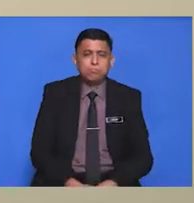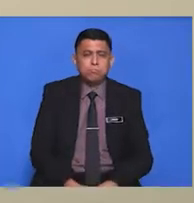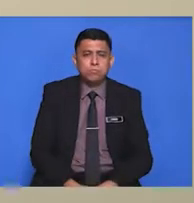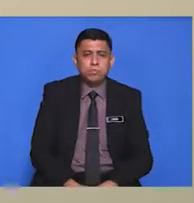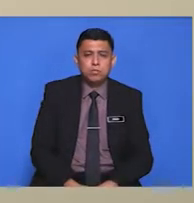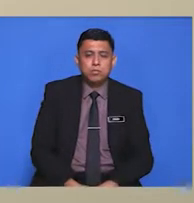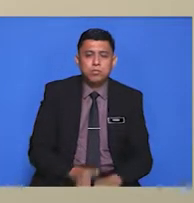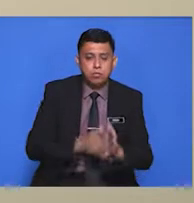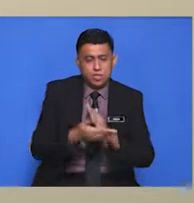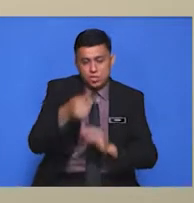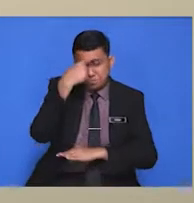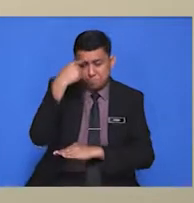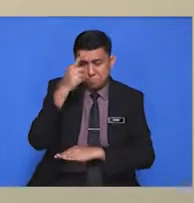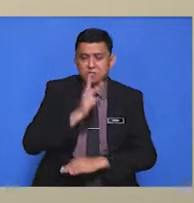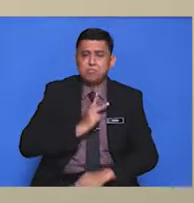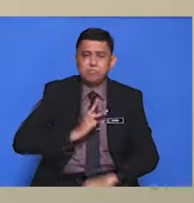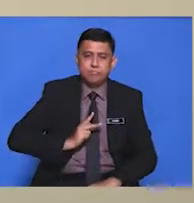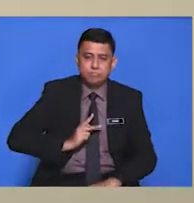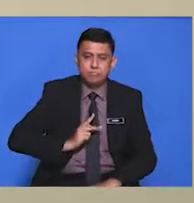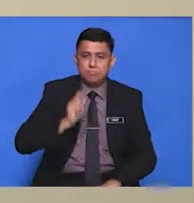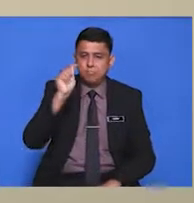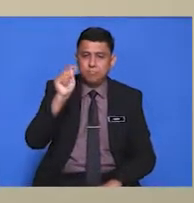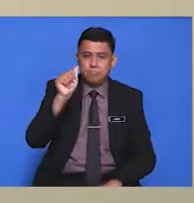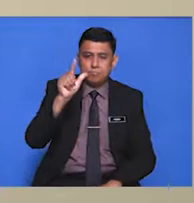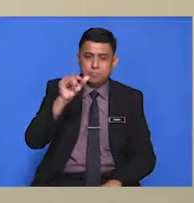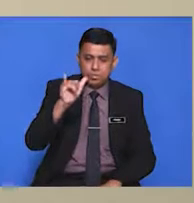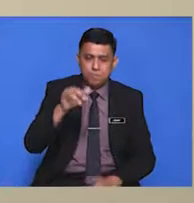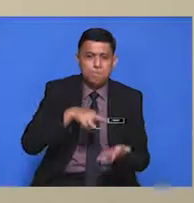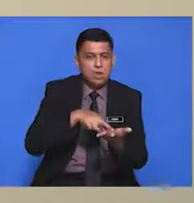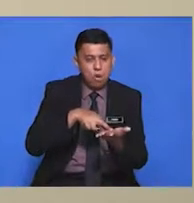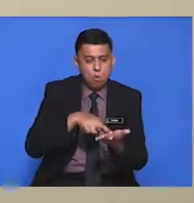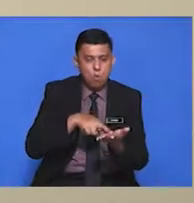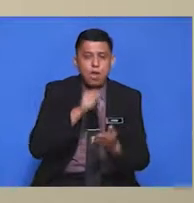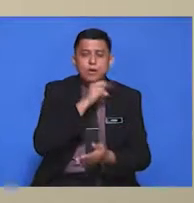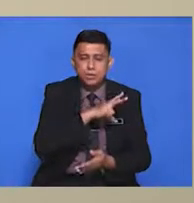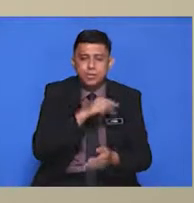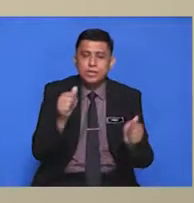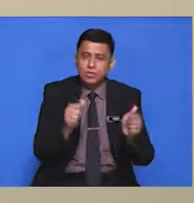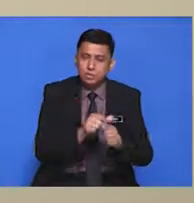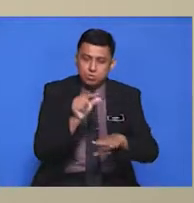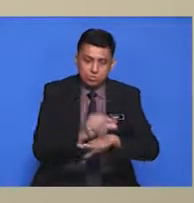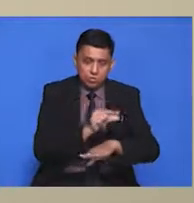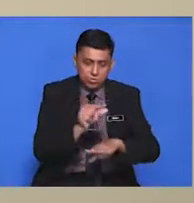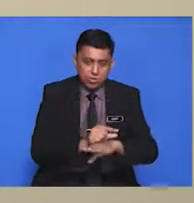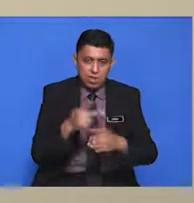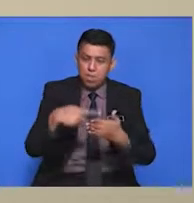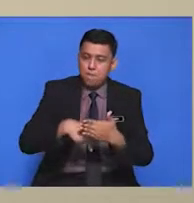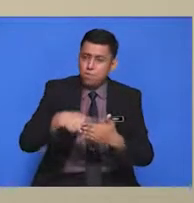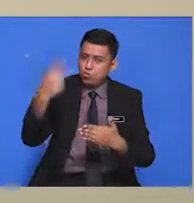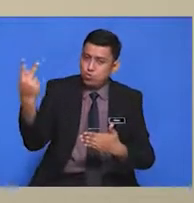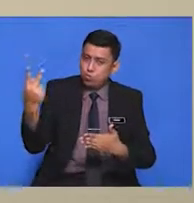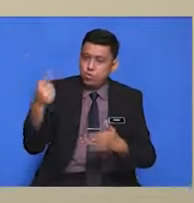Oleh sebab timbul rasa kasihan, Talia telah merawat katak tersebut dengan menggunakan pucuk daun